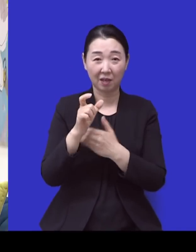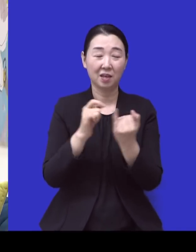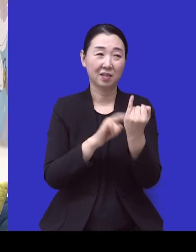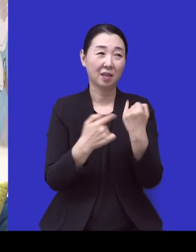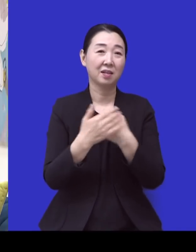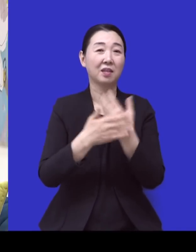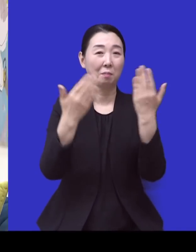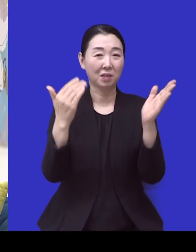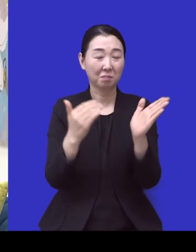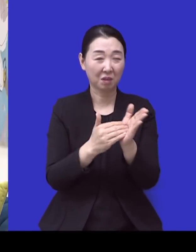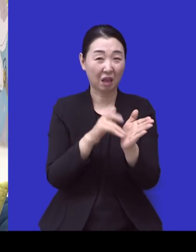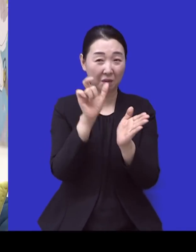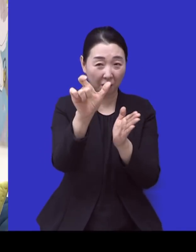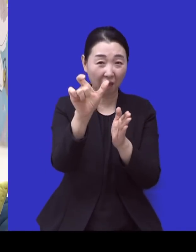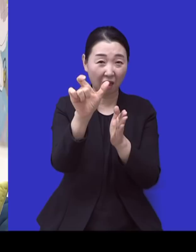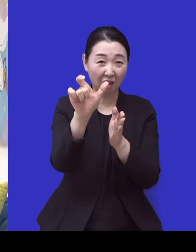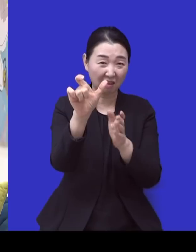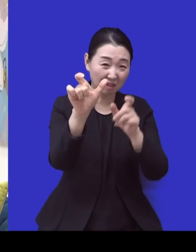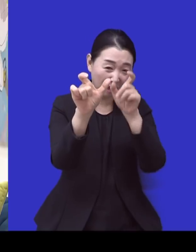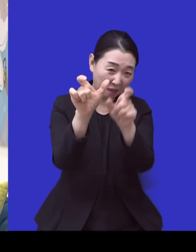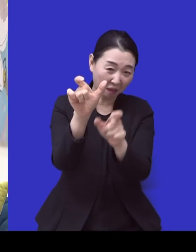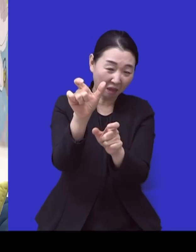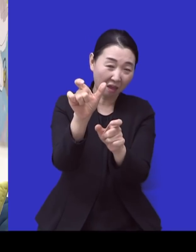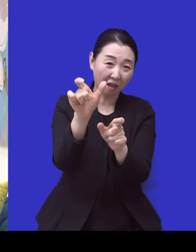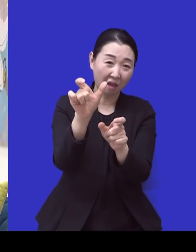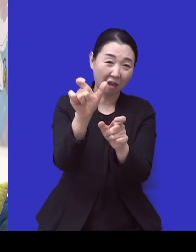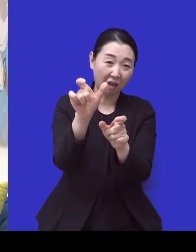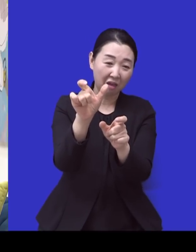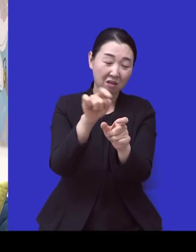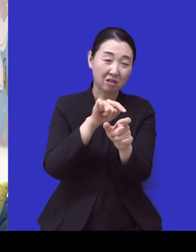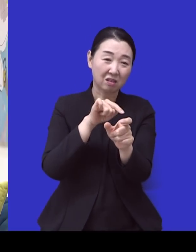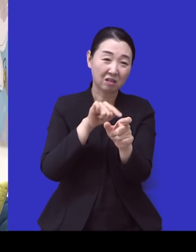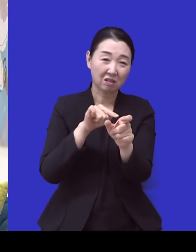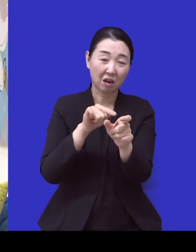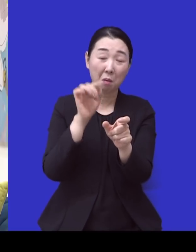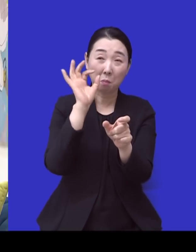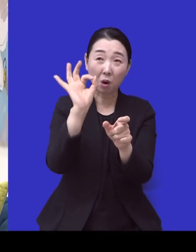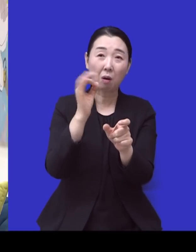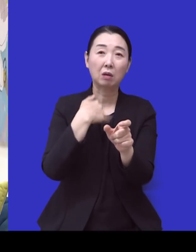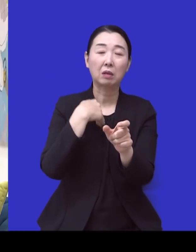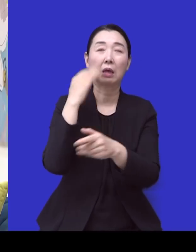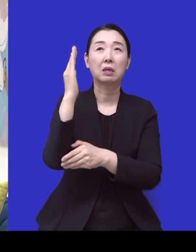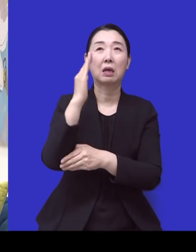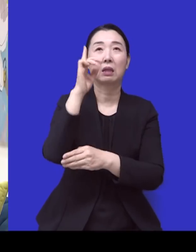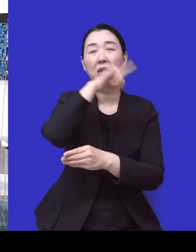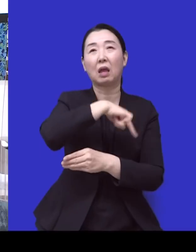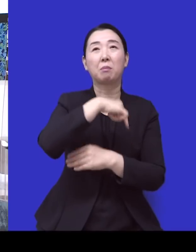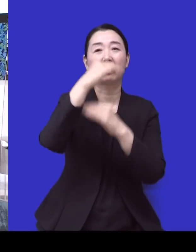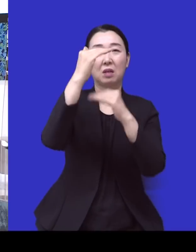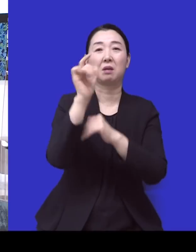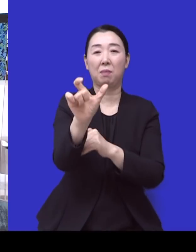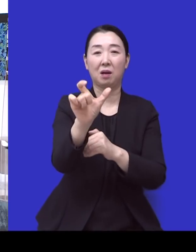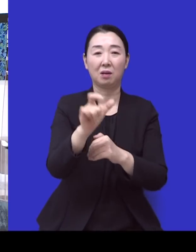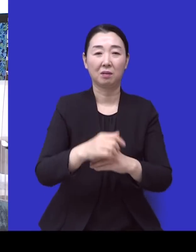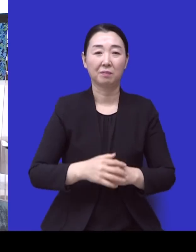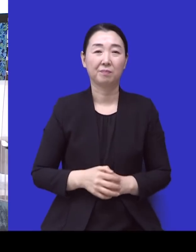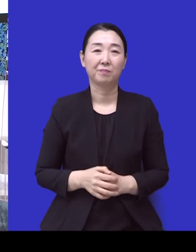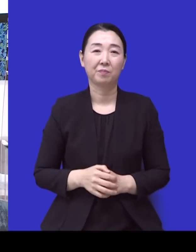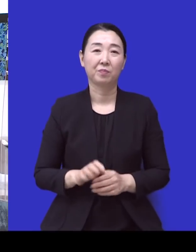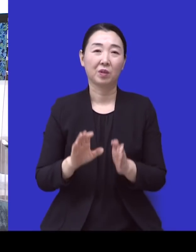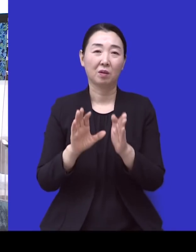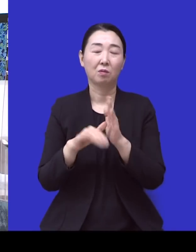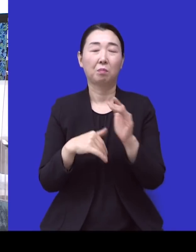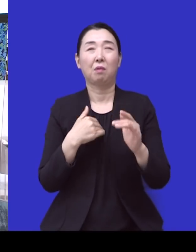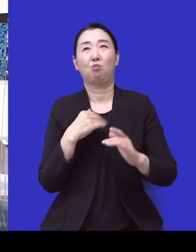은혜 받았습니다 이렇게 남긴 댓글에 그 대댓글로 그 사람이 보라고 이제 제 얘기를 안 좋은 얘기를 막 다시는 거예요. 네. 근데 그때부터 이제